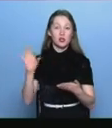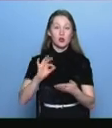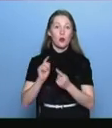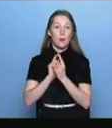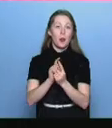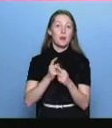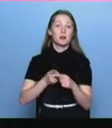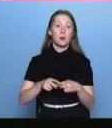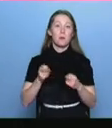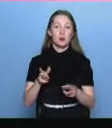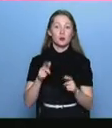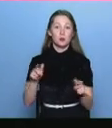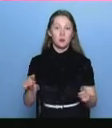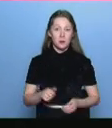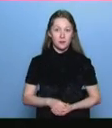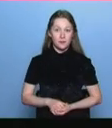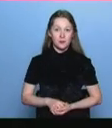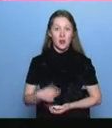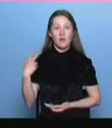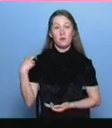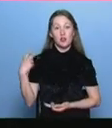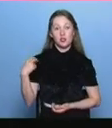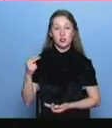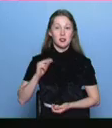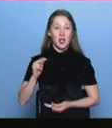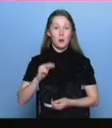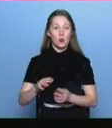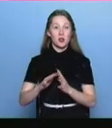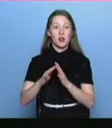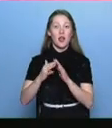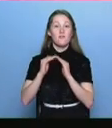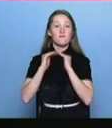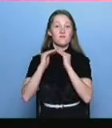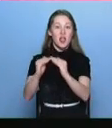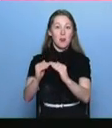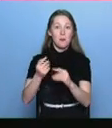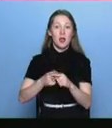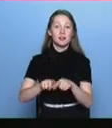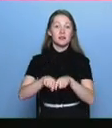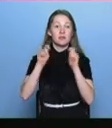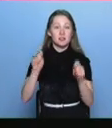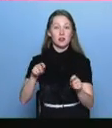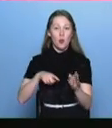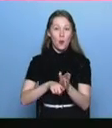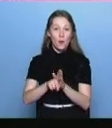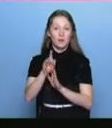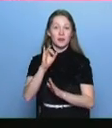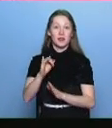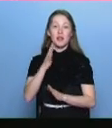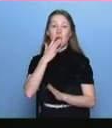браконьерами. В Можге заработала осетровая ферма. Проект не только инвестиционный, его можно назвать